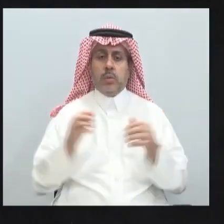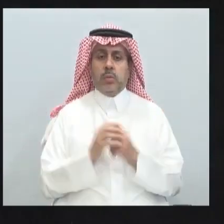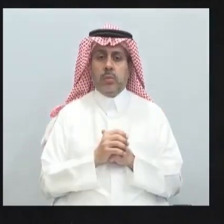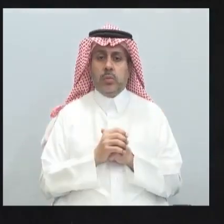l